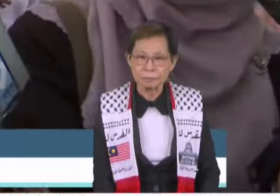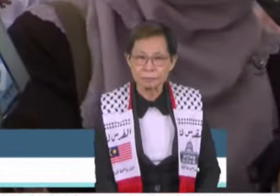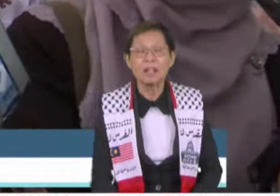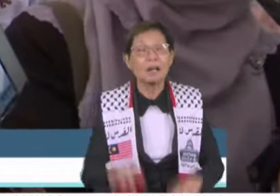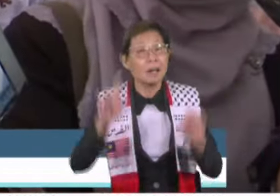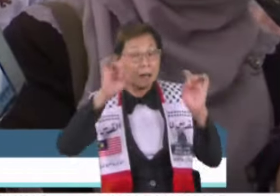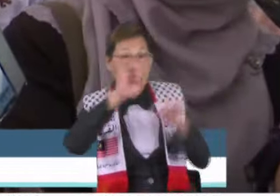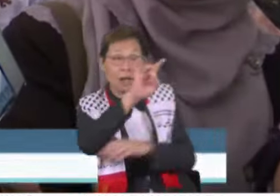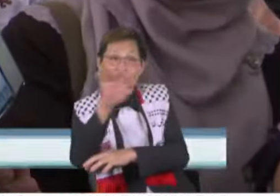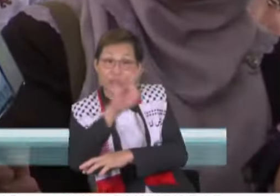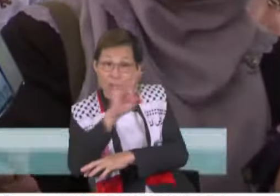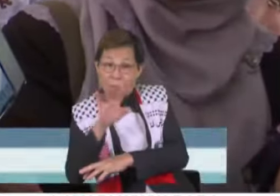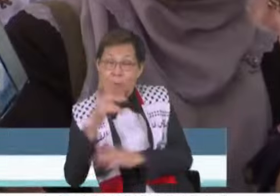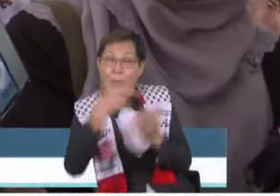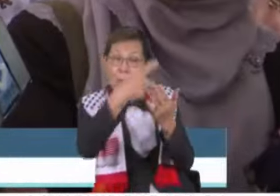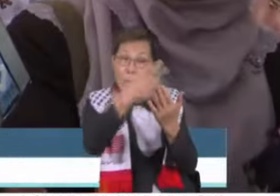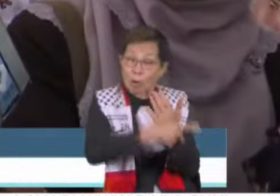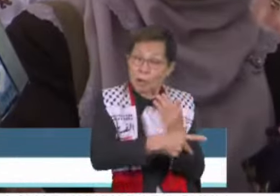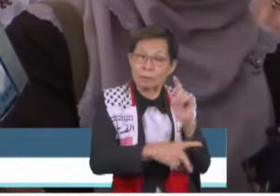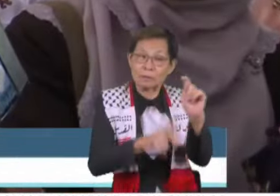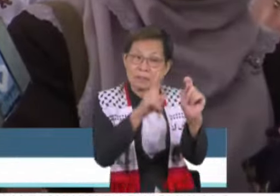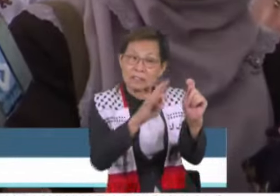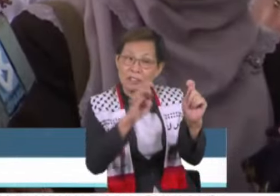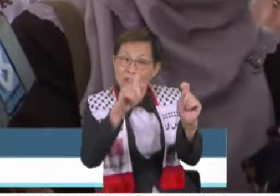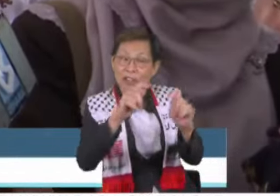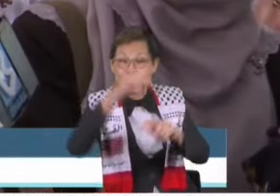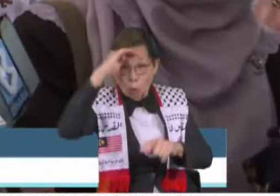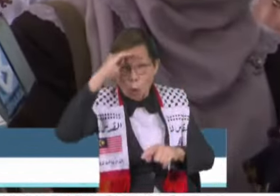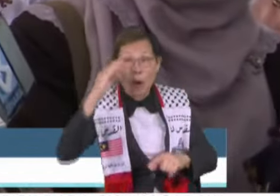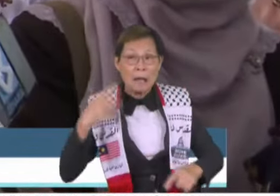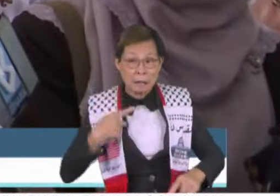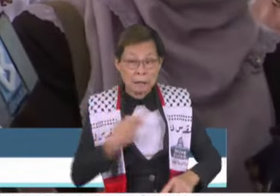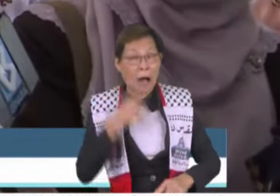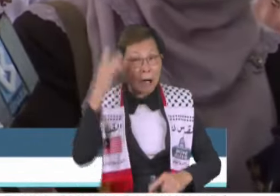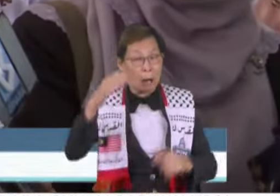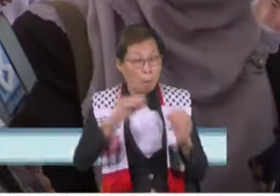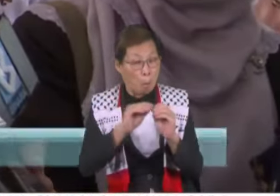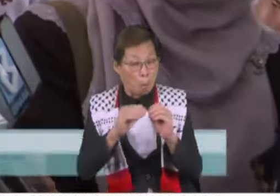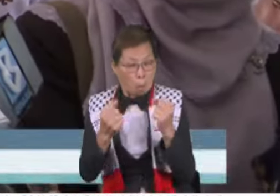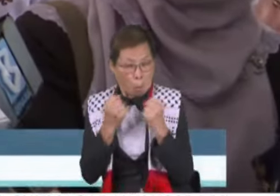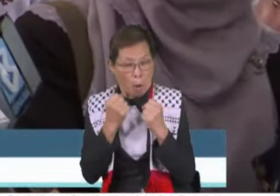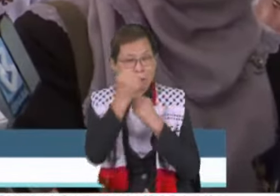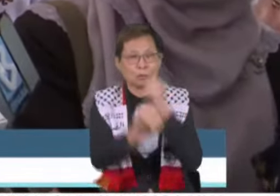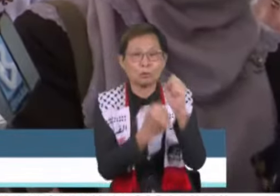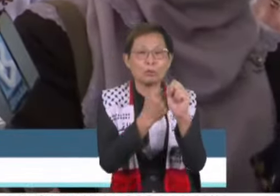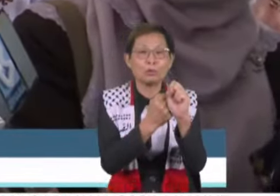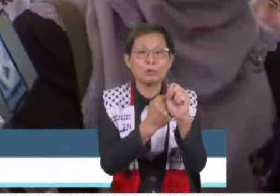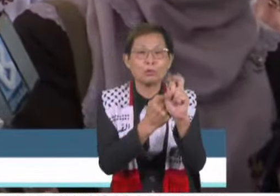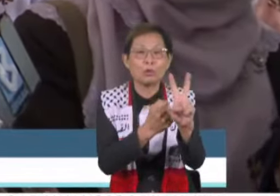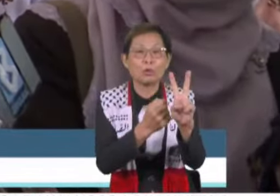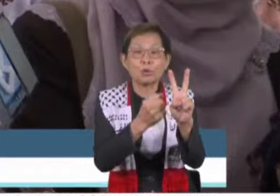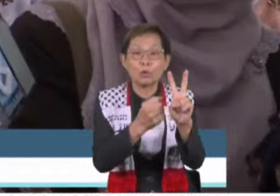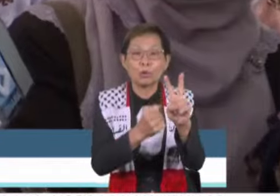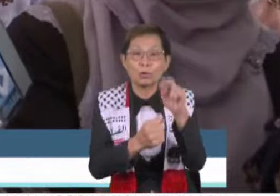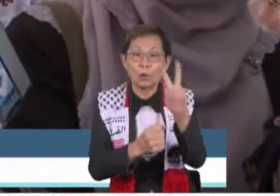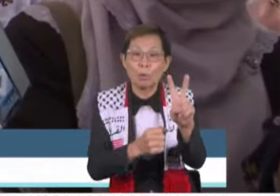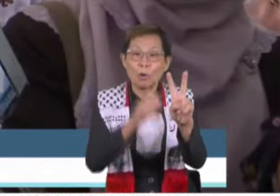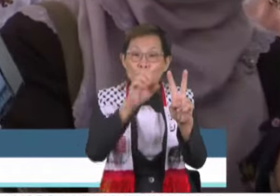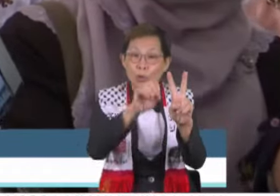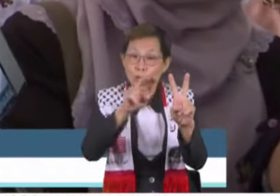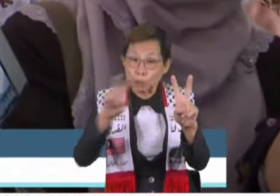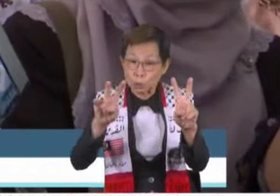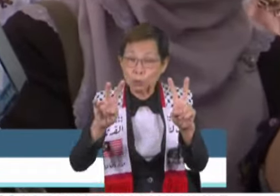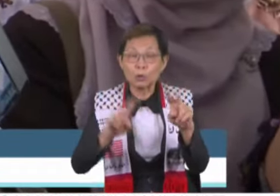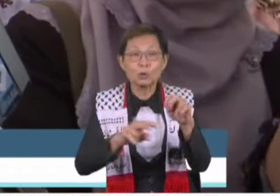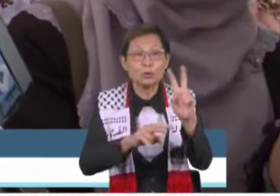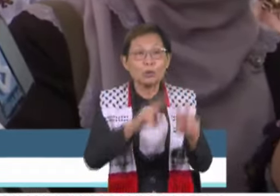Dan insyaAllah program-program TVET di negeri Johor ini akan kita perkasakan. 2027, sebuah KVA di Pengerang